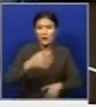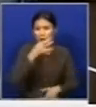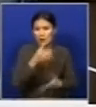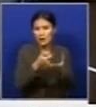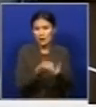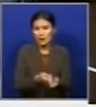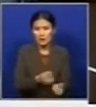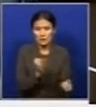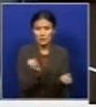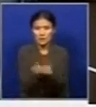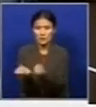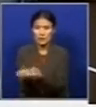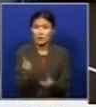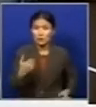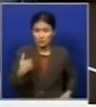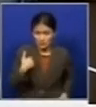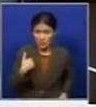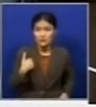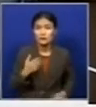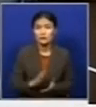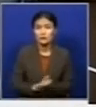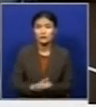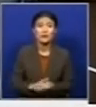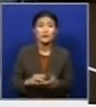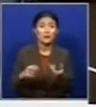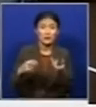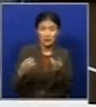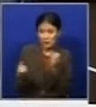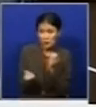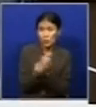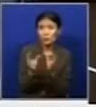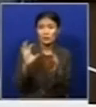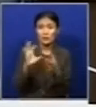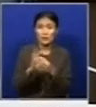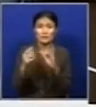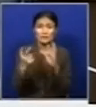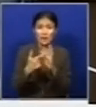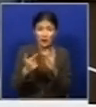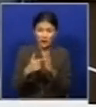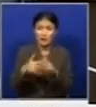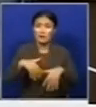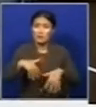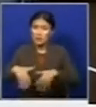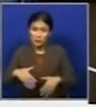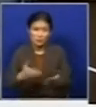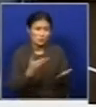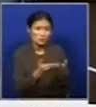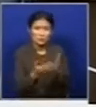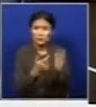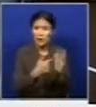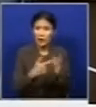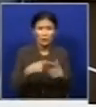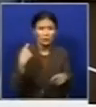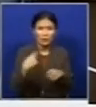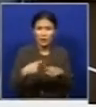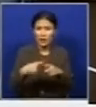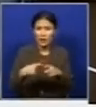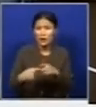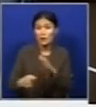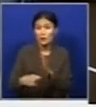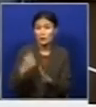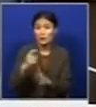ครับเรื่องยาจะไปกระทบถึงการเข้าถึงยาเพราะประเทศที่เข้าร่วมข้อตกลง CPTPP